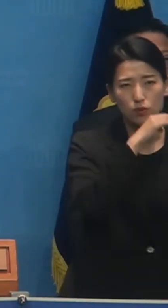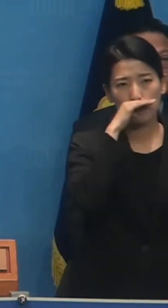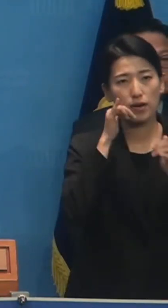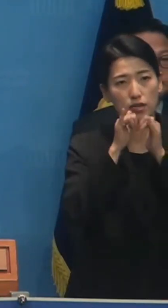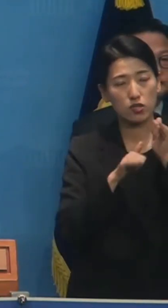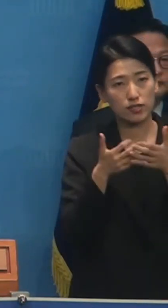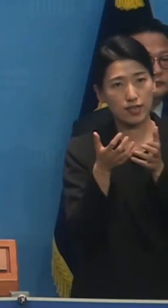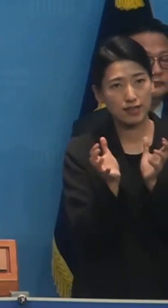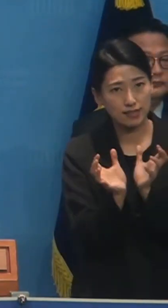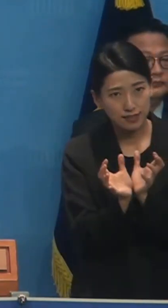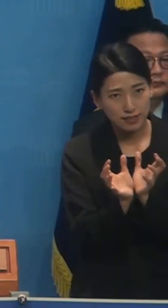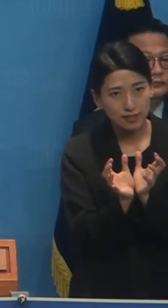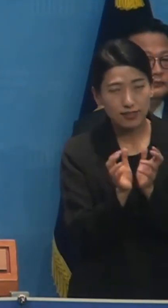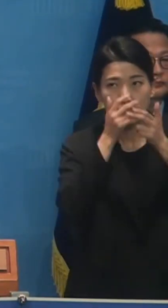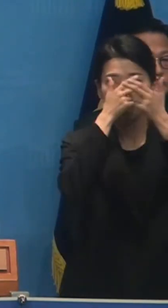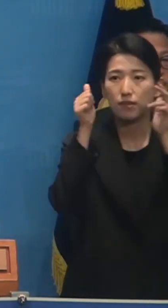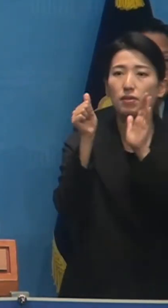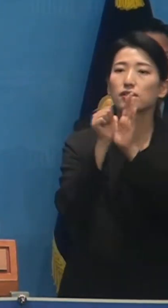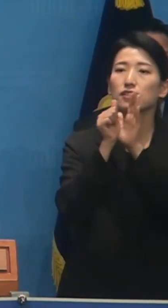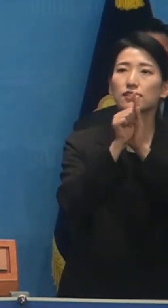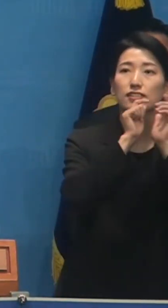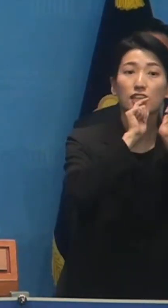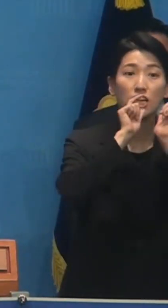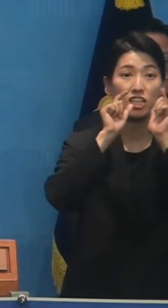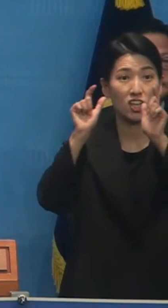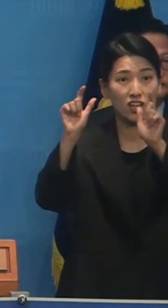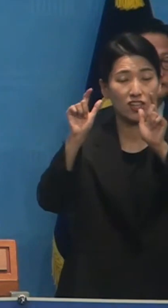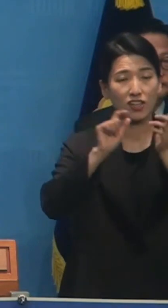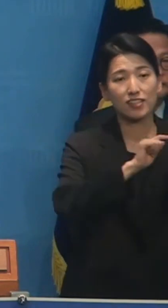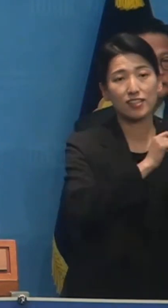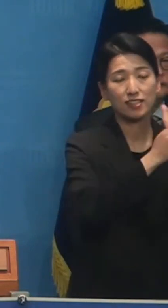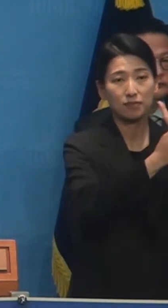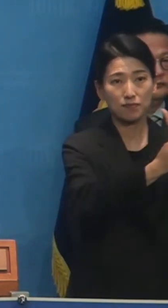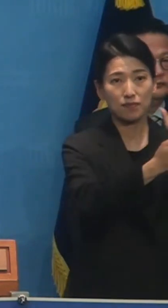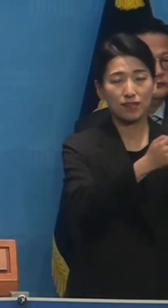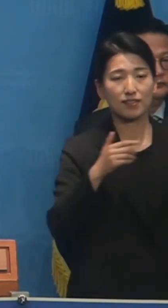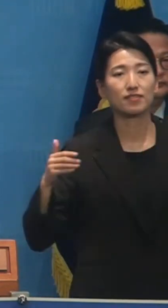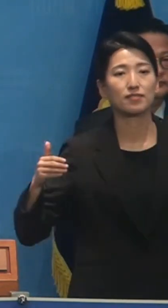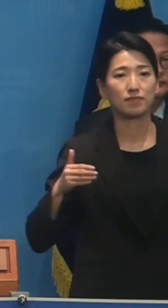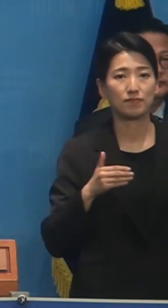영원단체 이재명 후보 지지 선언 기자회견을 모두